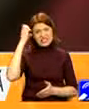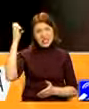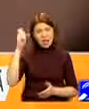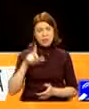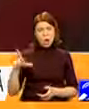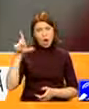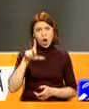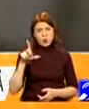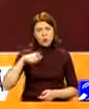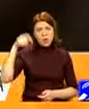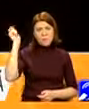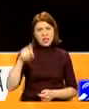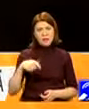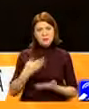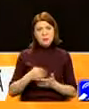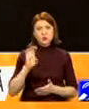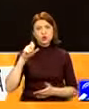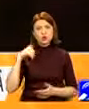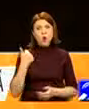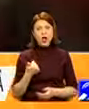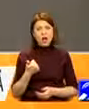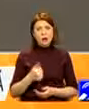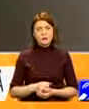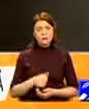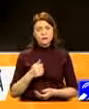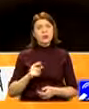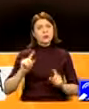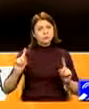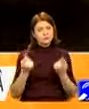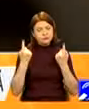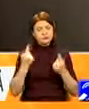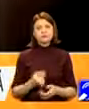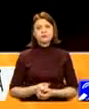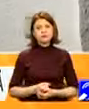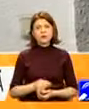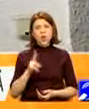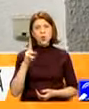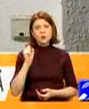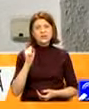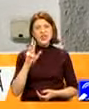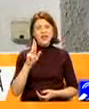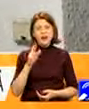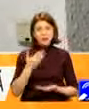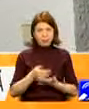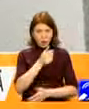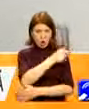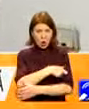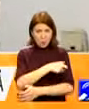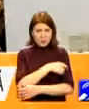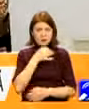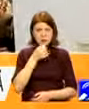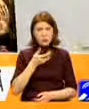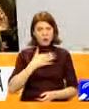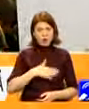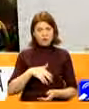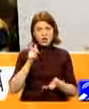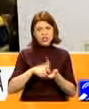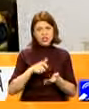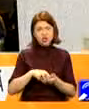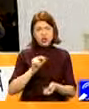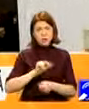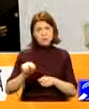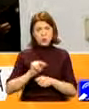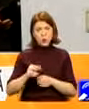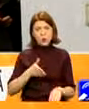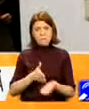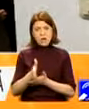luni sancțiuni pentru Diana Șoșoacă. În același timp, reprezentanții USR din această comisie spun că doresc să ceară biroului